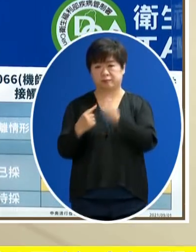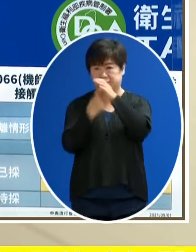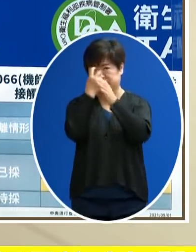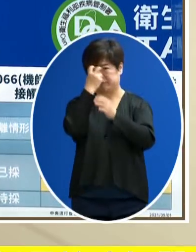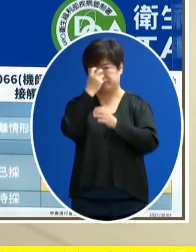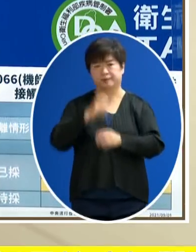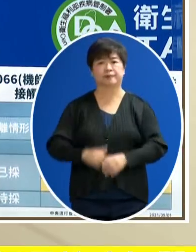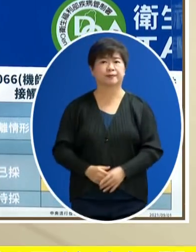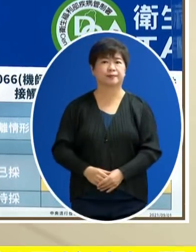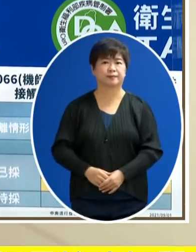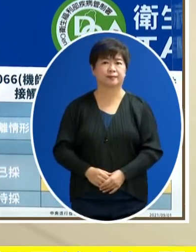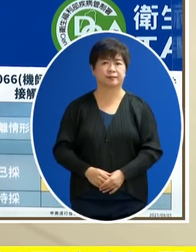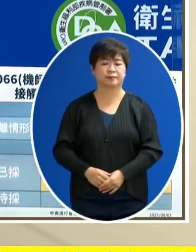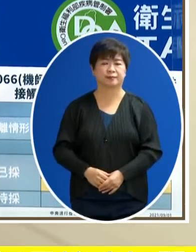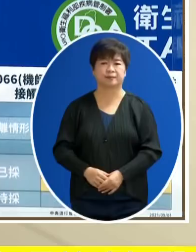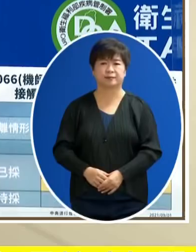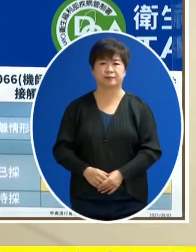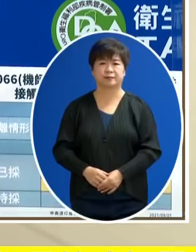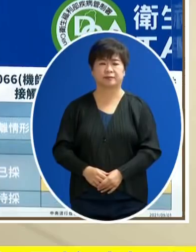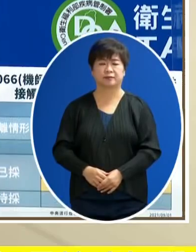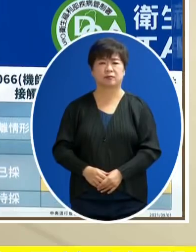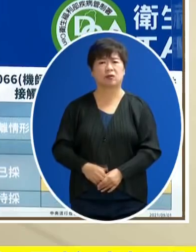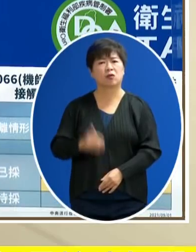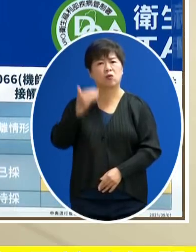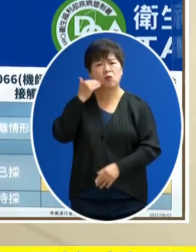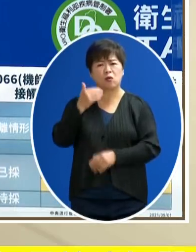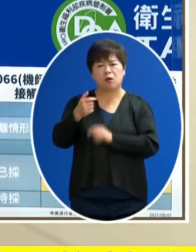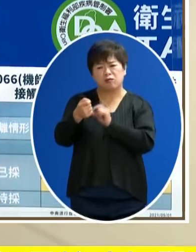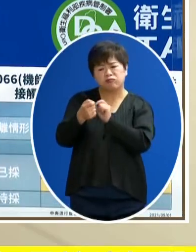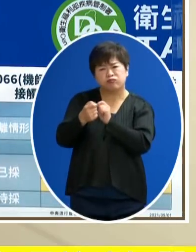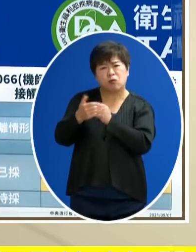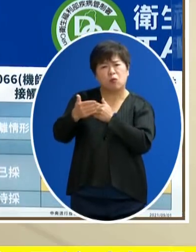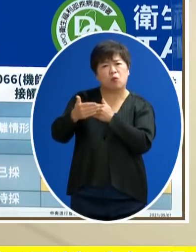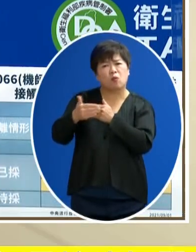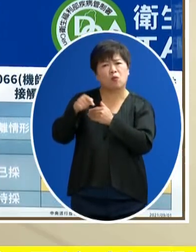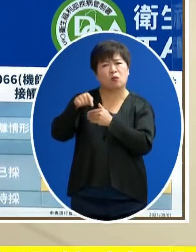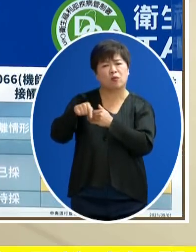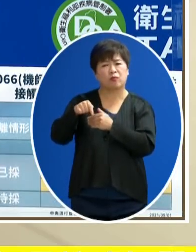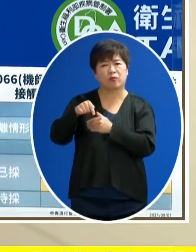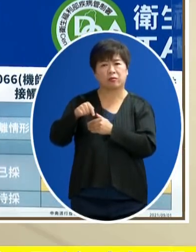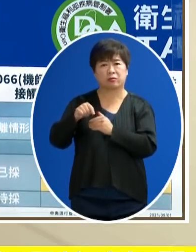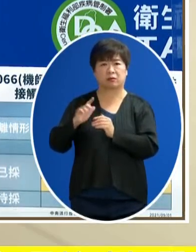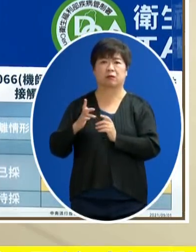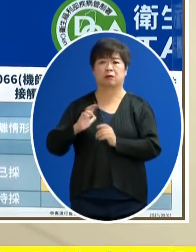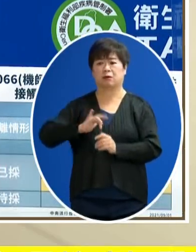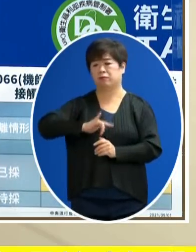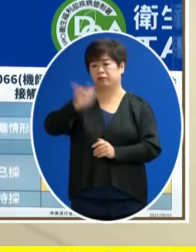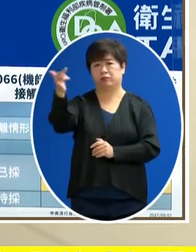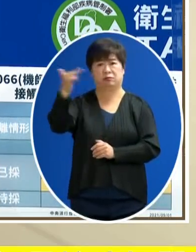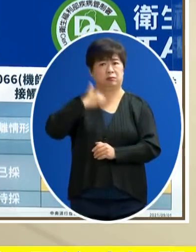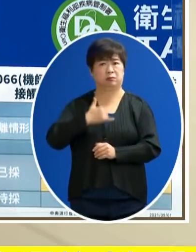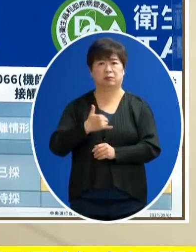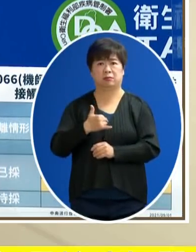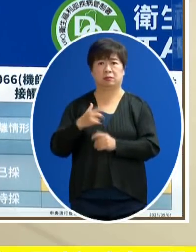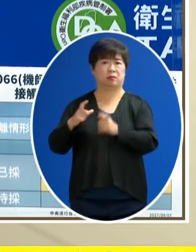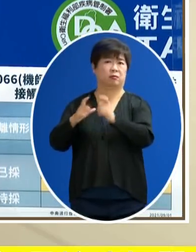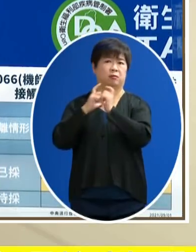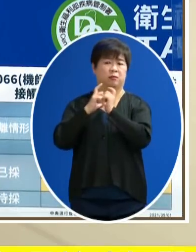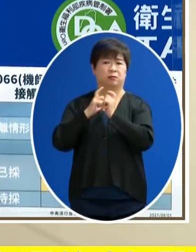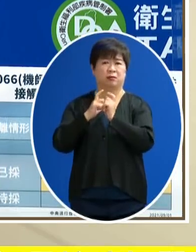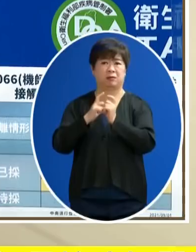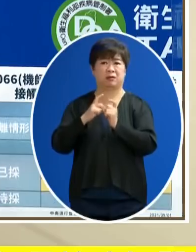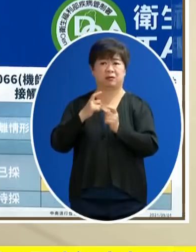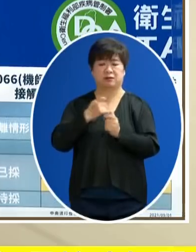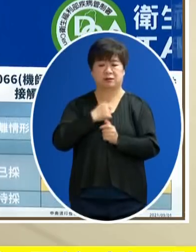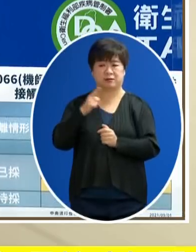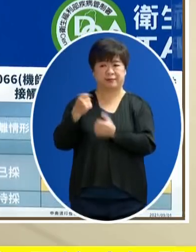剪。那至于在短程航班的哈，就是当天哈，他往返那没有进